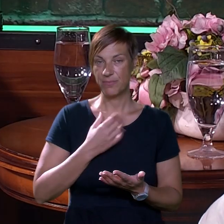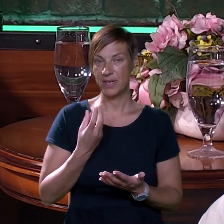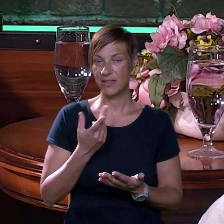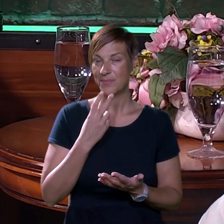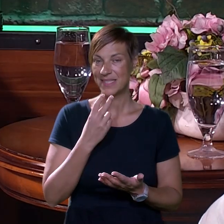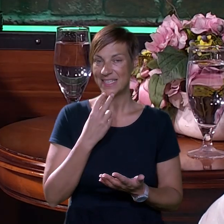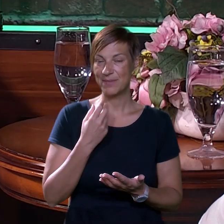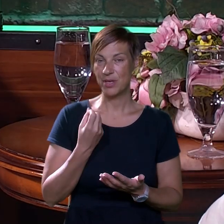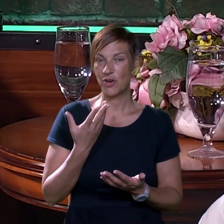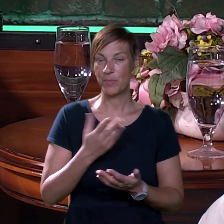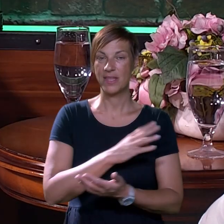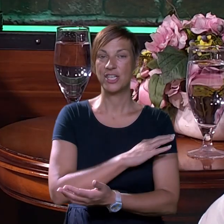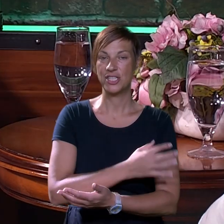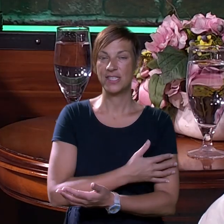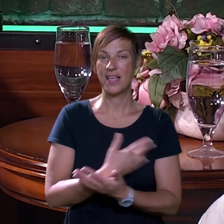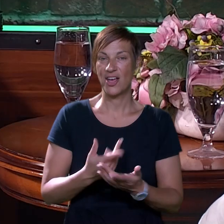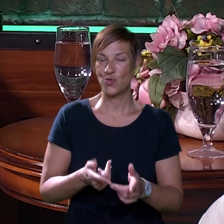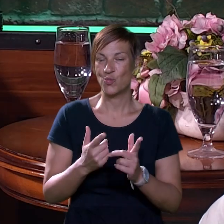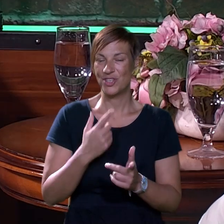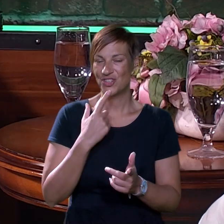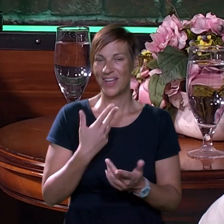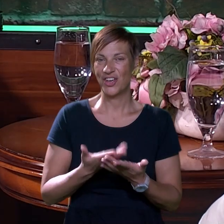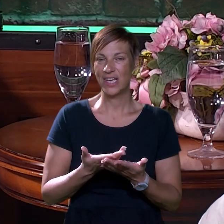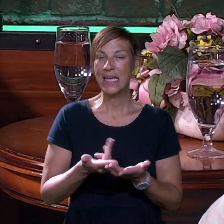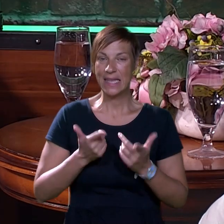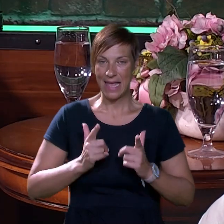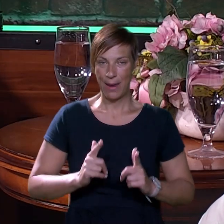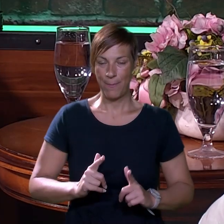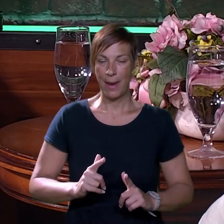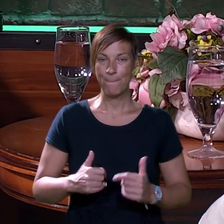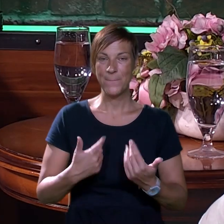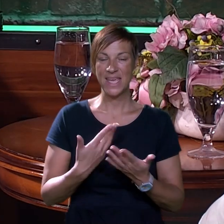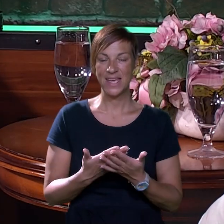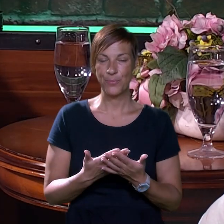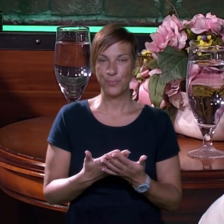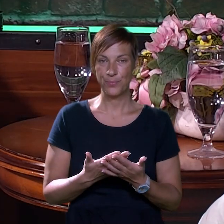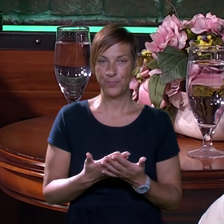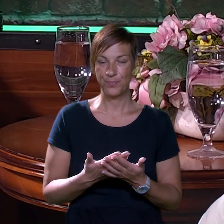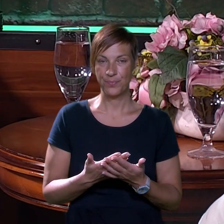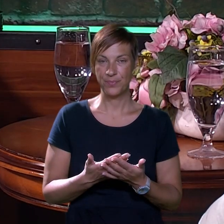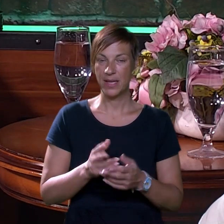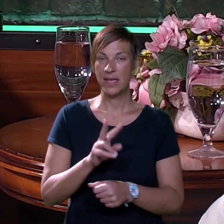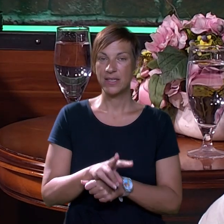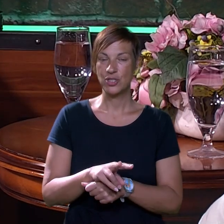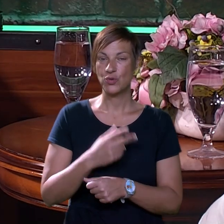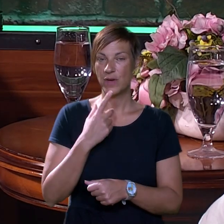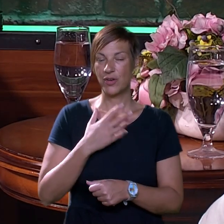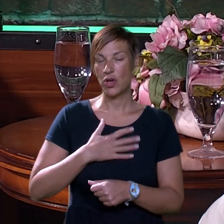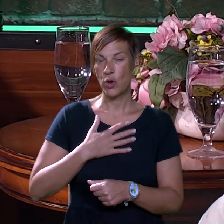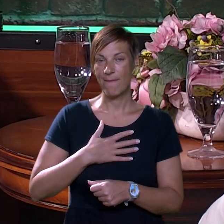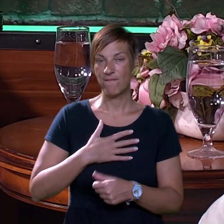nekada, pa mi se smiju, ako mi daš snagu, bit ću koga. Znači, daj mi mir i čuvaj one